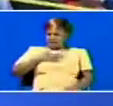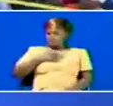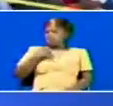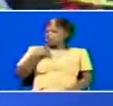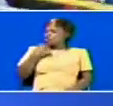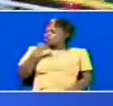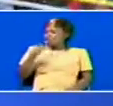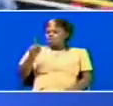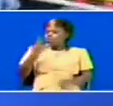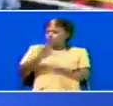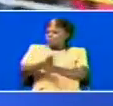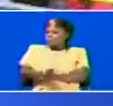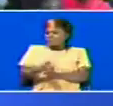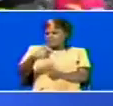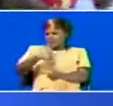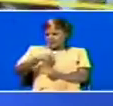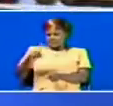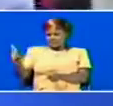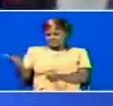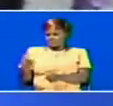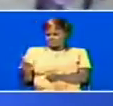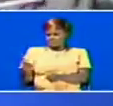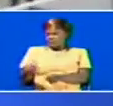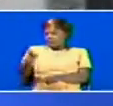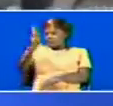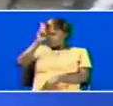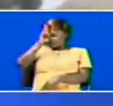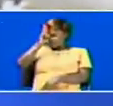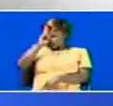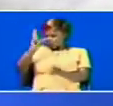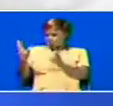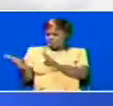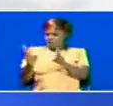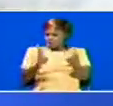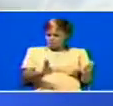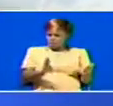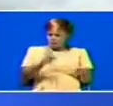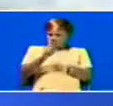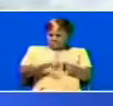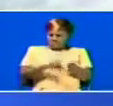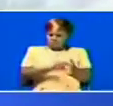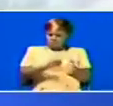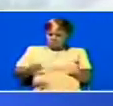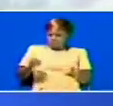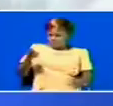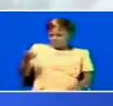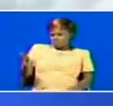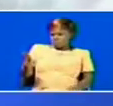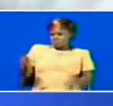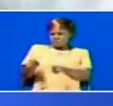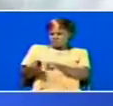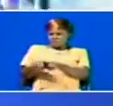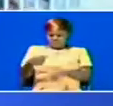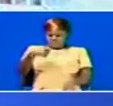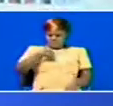wewe kutudhulumu. Kudhulumu. Yule askari kwa kawaida, ukimvua silaha, ni sawa na mimi.